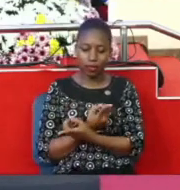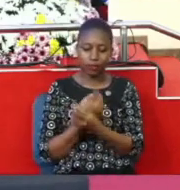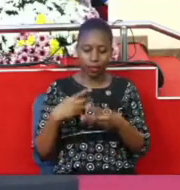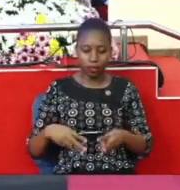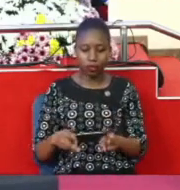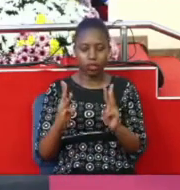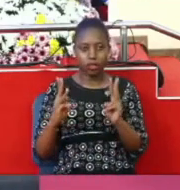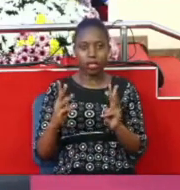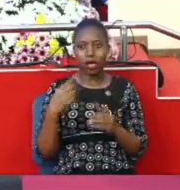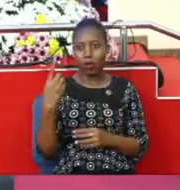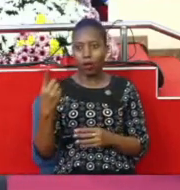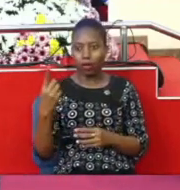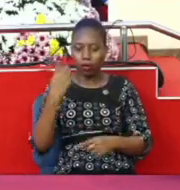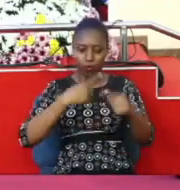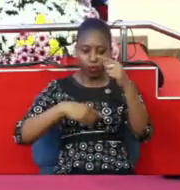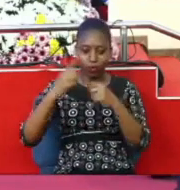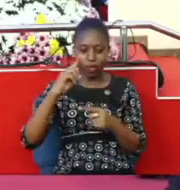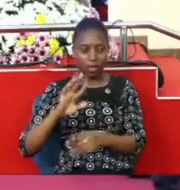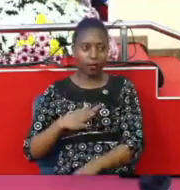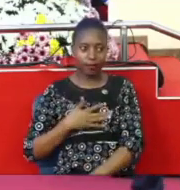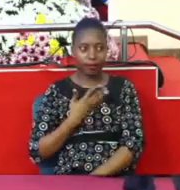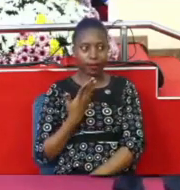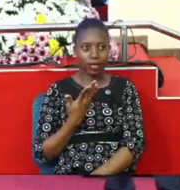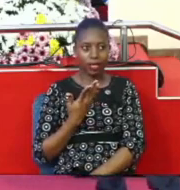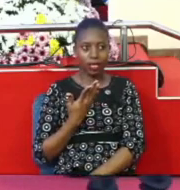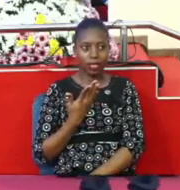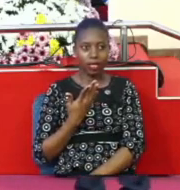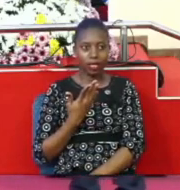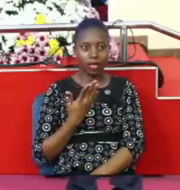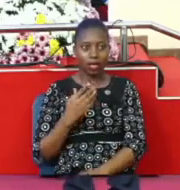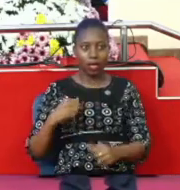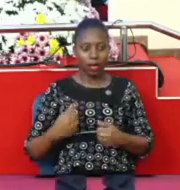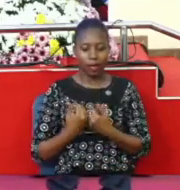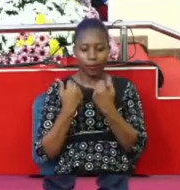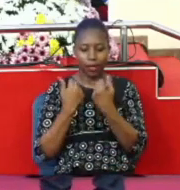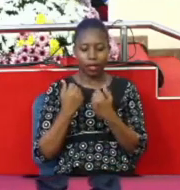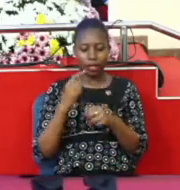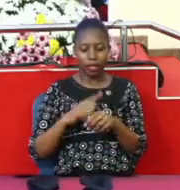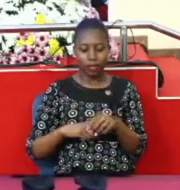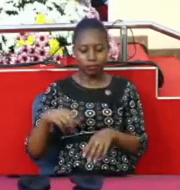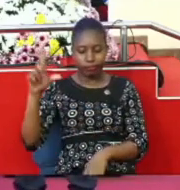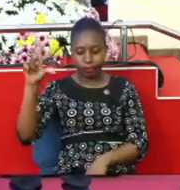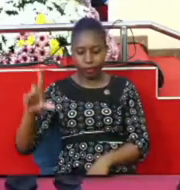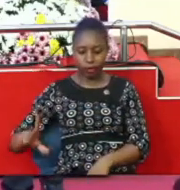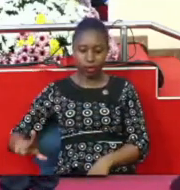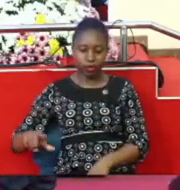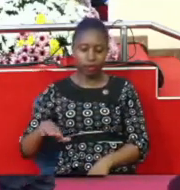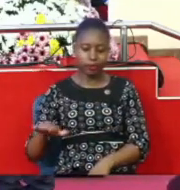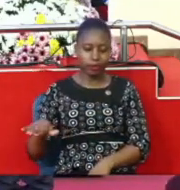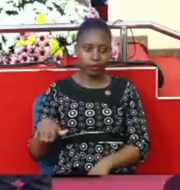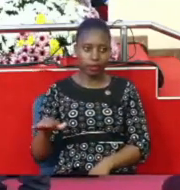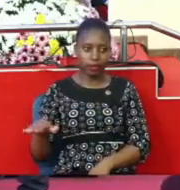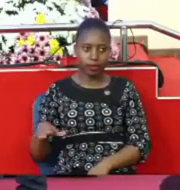winning, na jambo moja la ushindi wangu, what as at my lowest level. Ilikuwa katika hali nilikuwa chini sana.